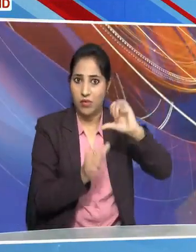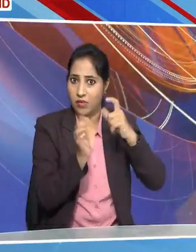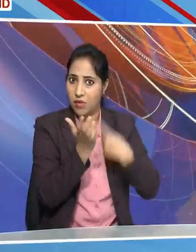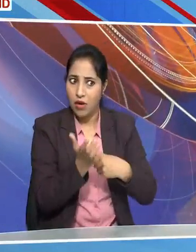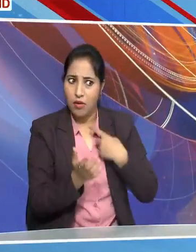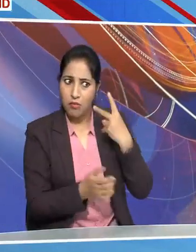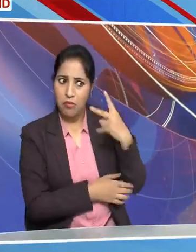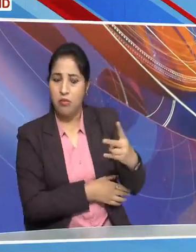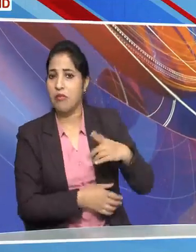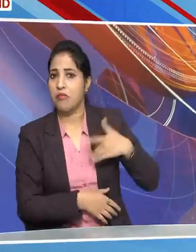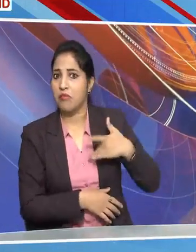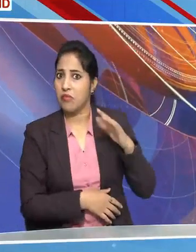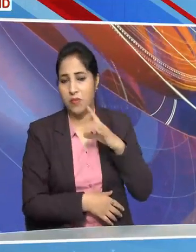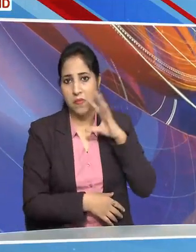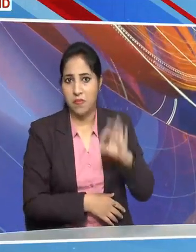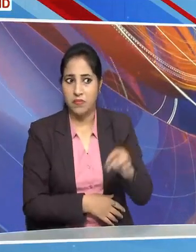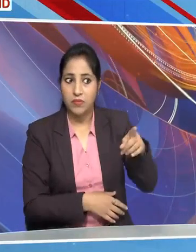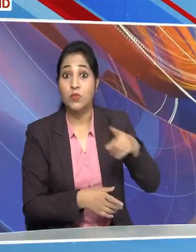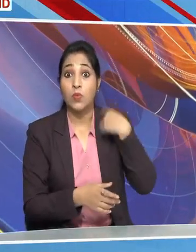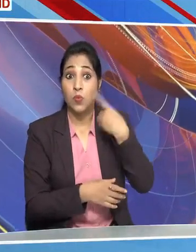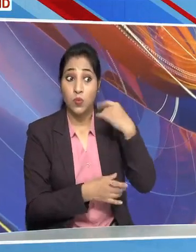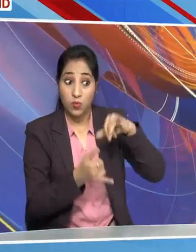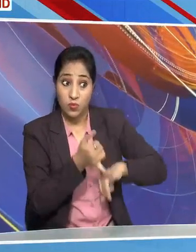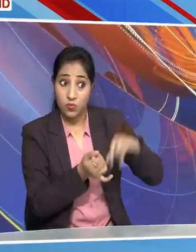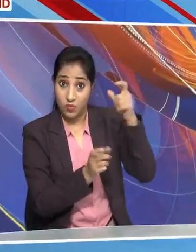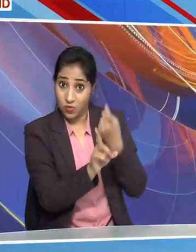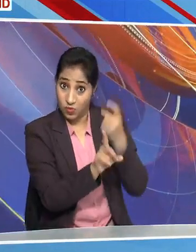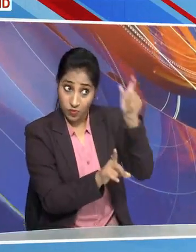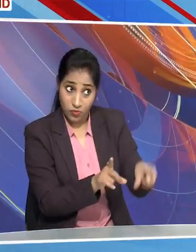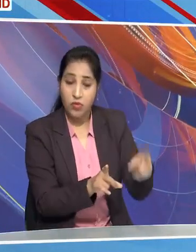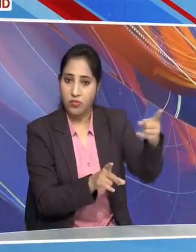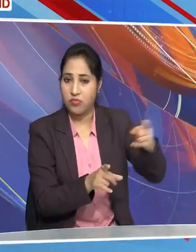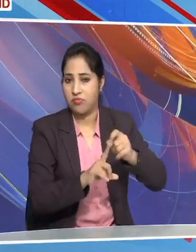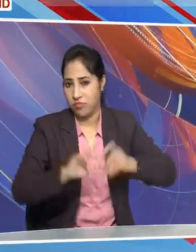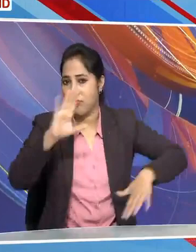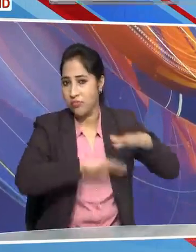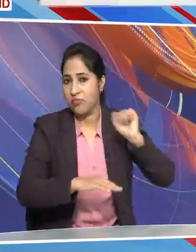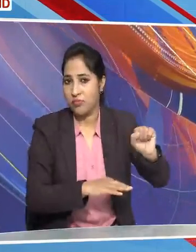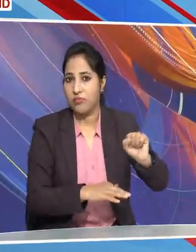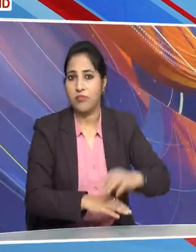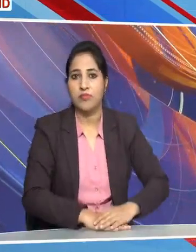गया कि इस पूरे वारदात में सुशील कुमार का हाथ है। अपने प्लान को